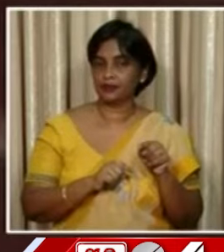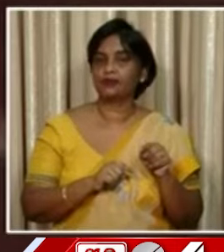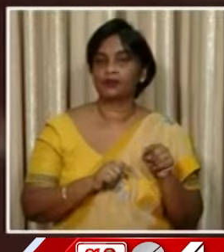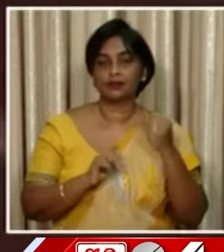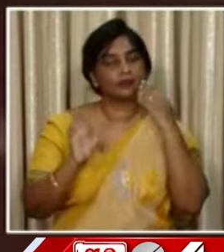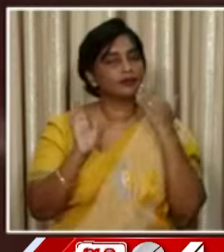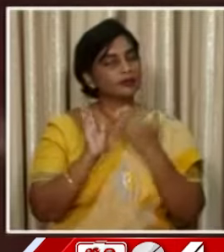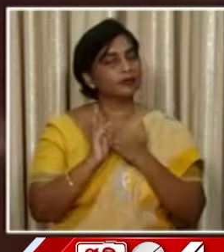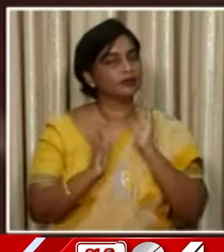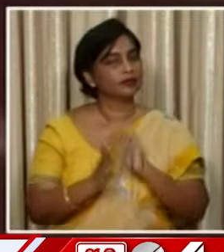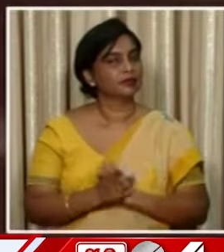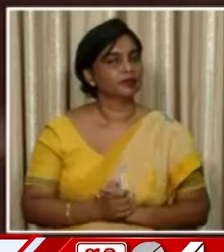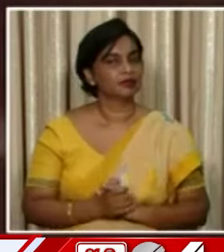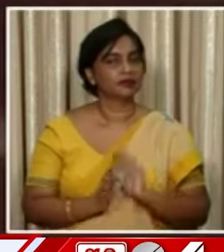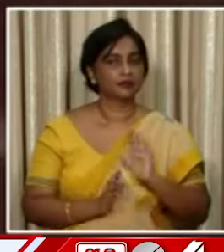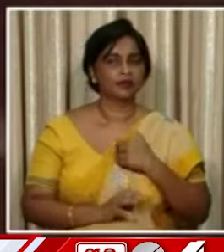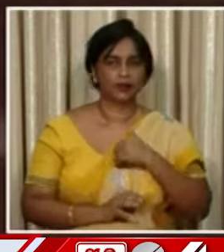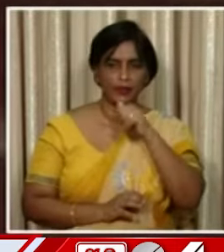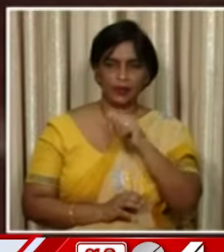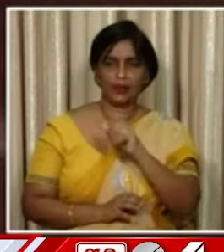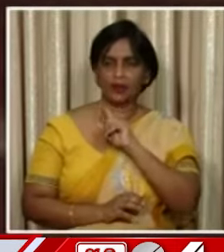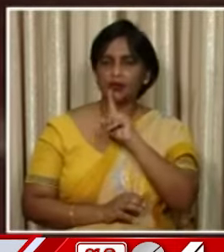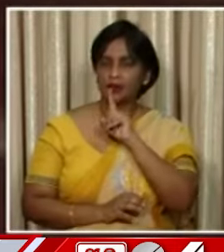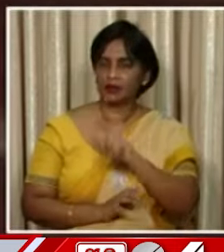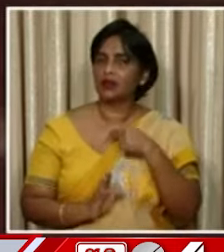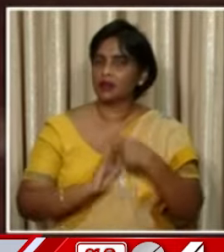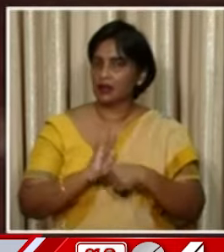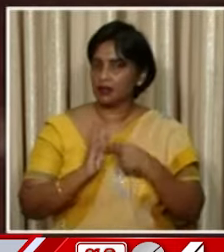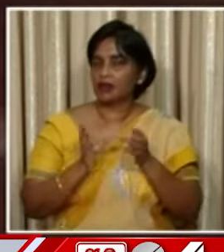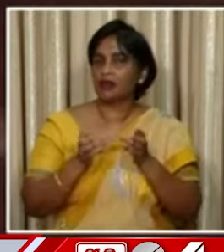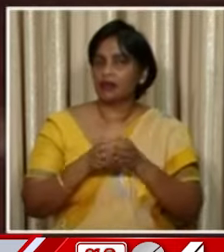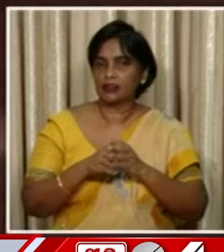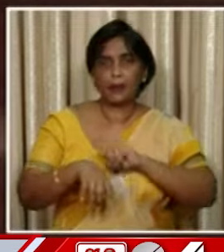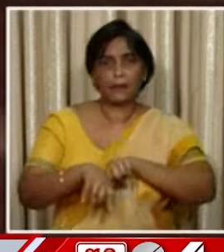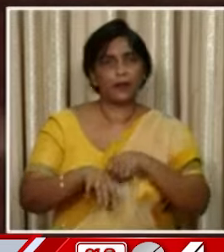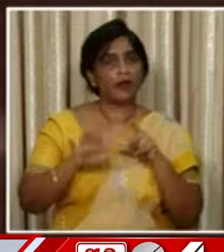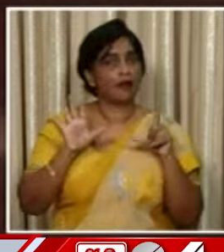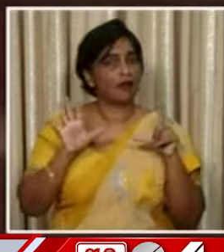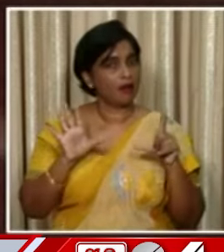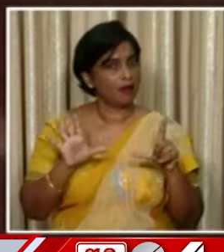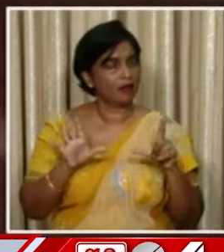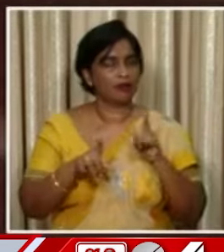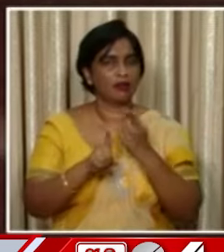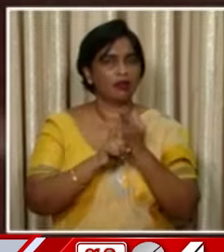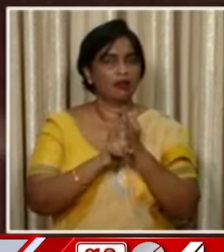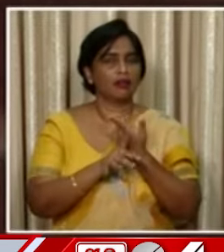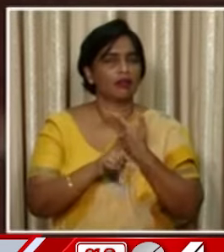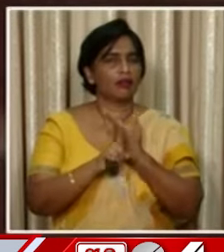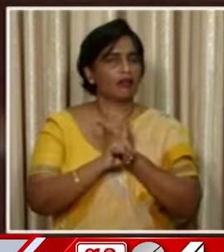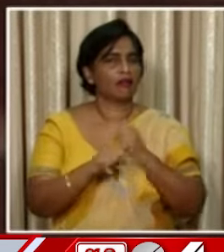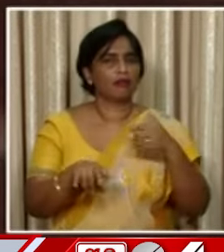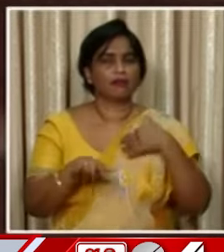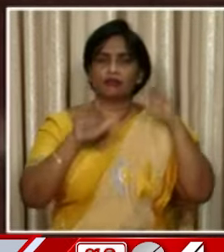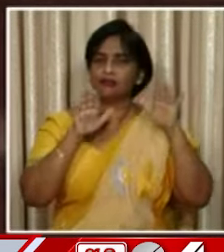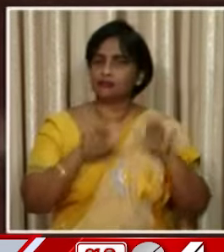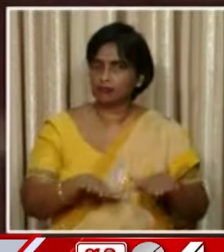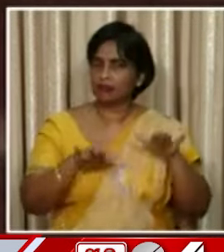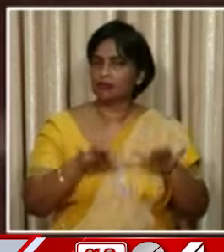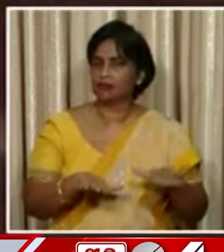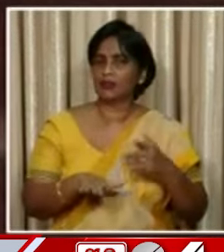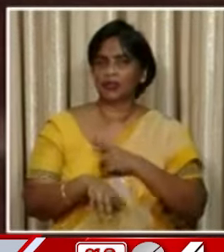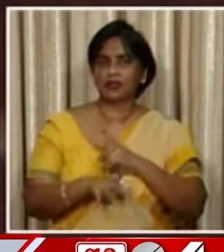අවධානය යොමු කරලා තිබුණා. නමුත් මේකෙදි පැහැදිලි කිරීමක් කරන්න ඕනේ, ලංකාවේ කණ්ඩායමට පැය 7ක් ෆ්ලයිට් එකක් නැතුව අතරමං වුණා කියන